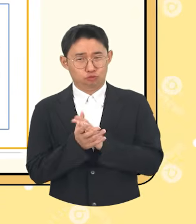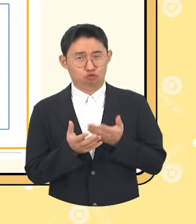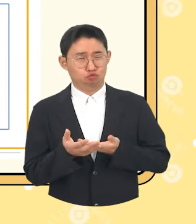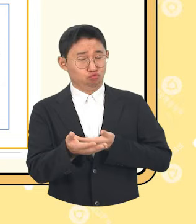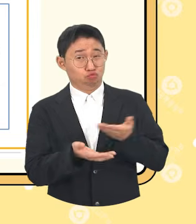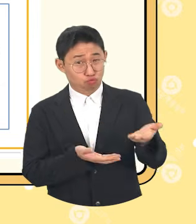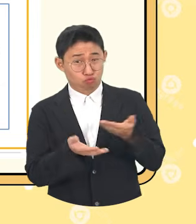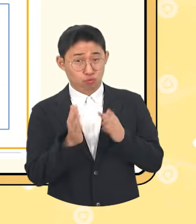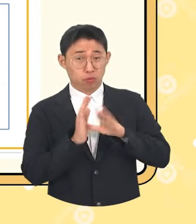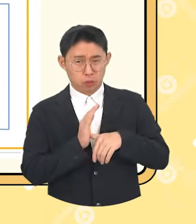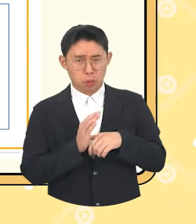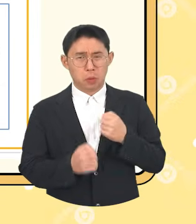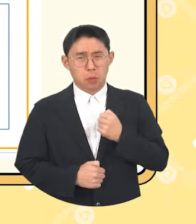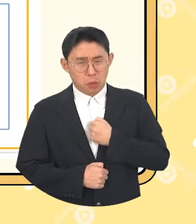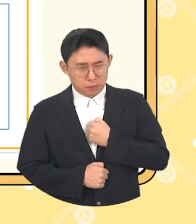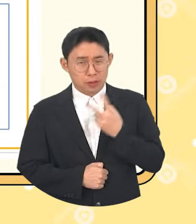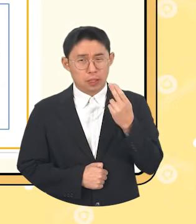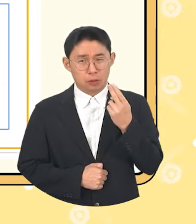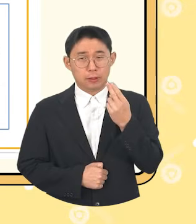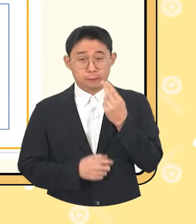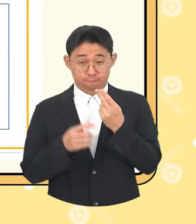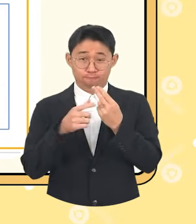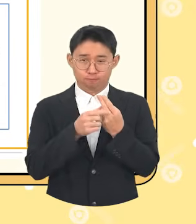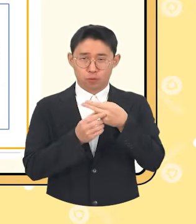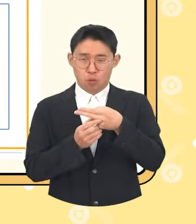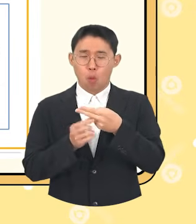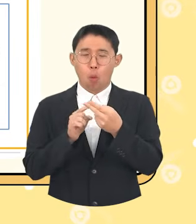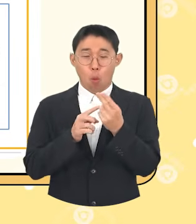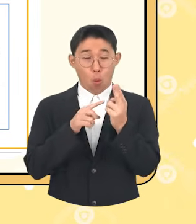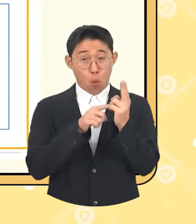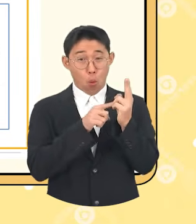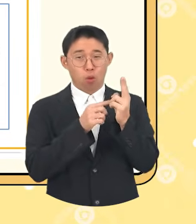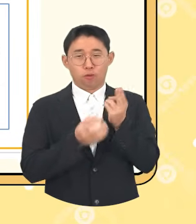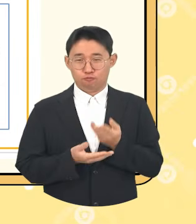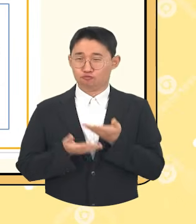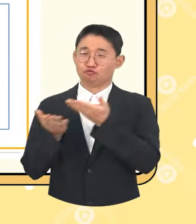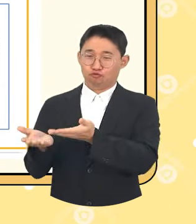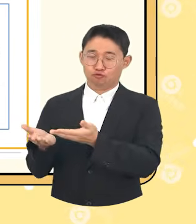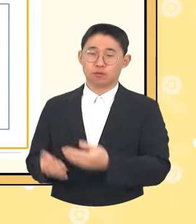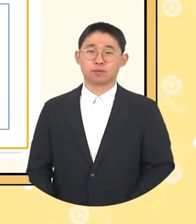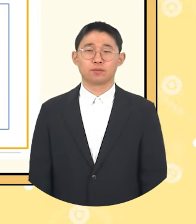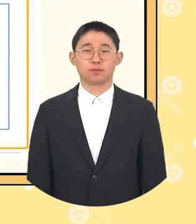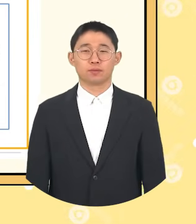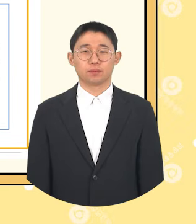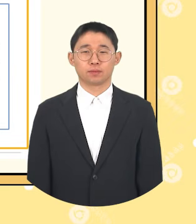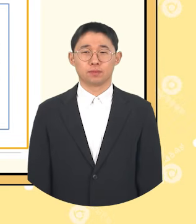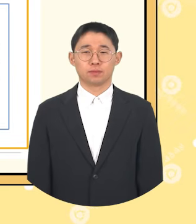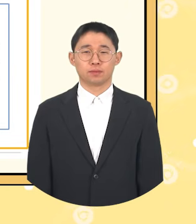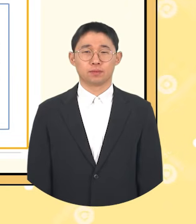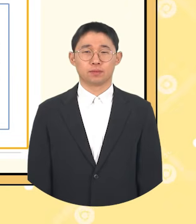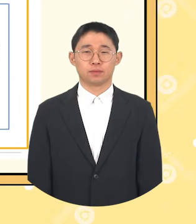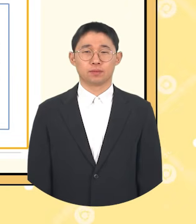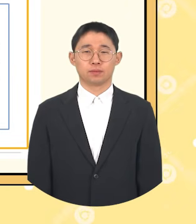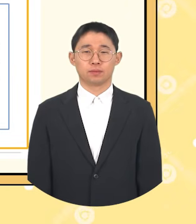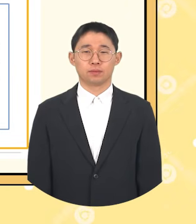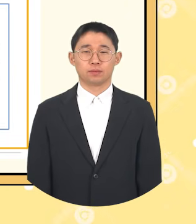가위를 친구와 주고받을 때는 내가 조심히 가위날을 잡고 손잡이 부분을 친구에게 전해줬어.